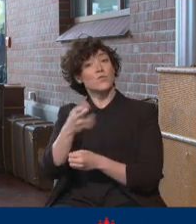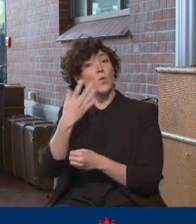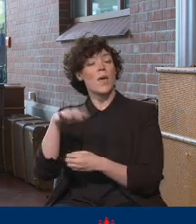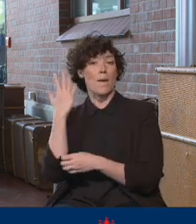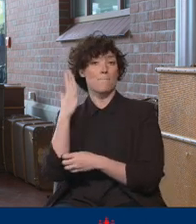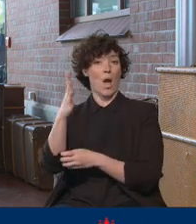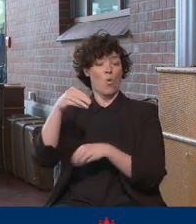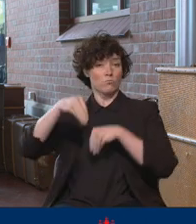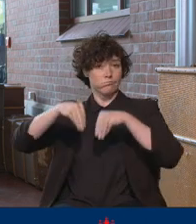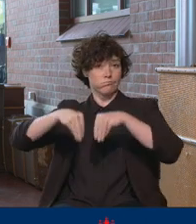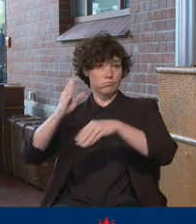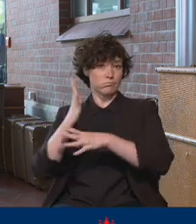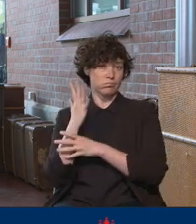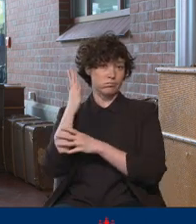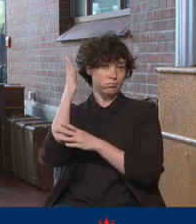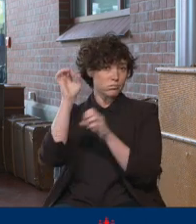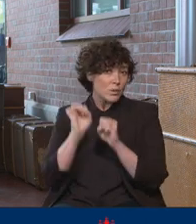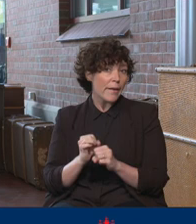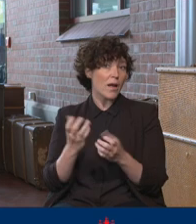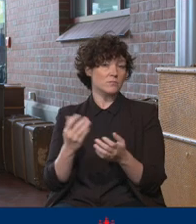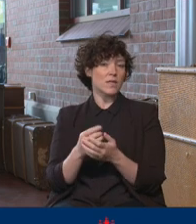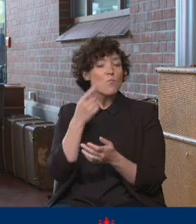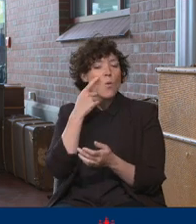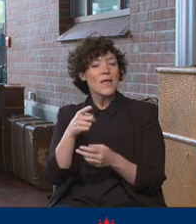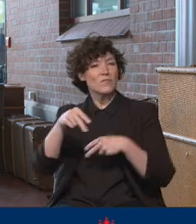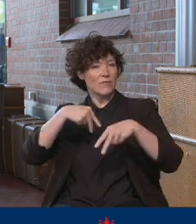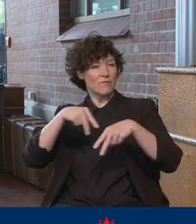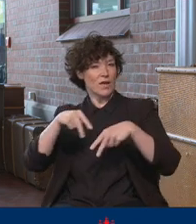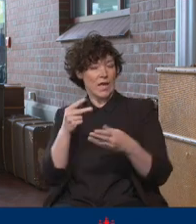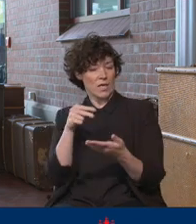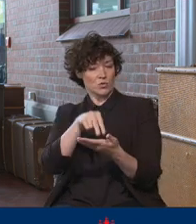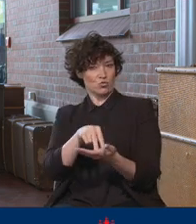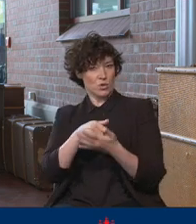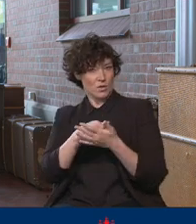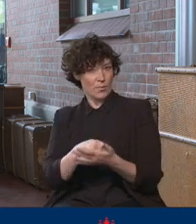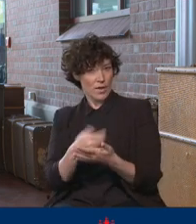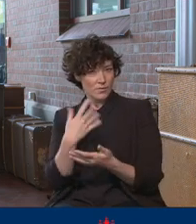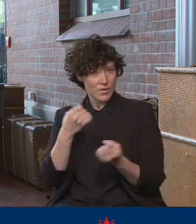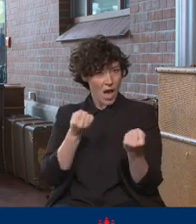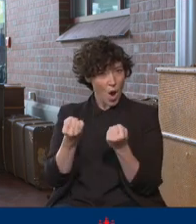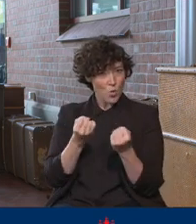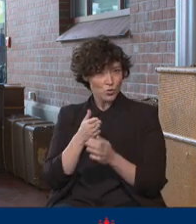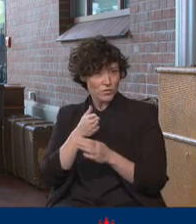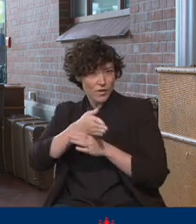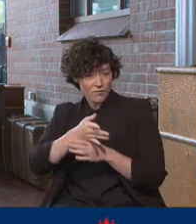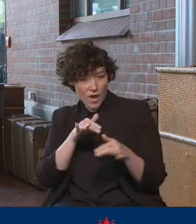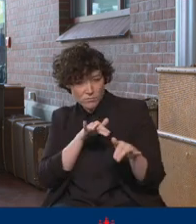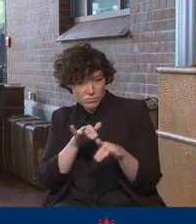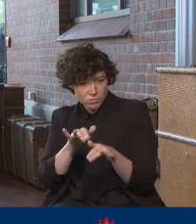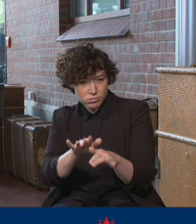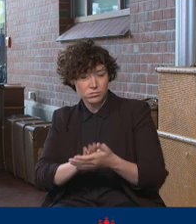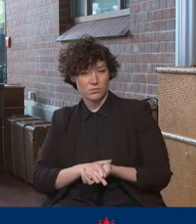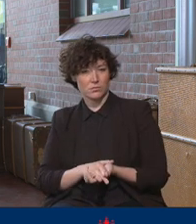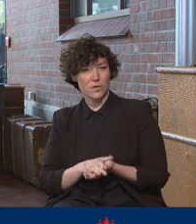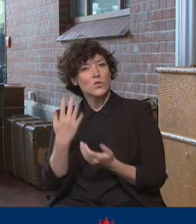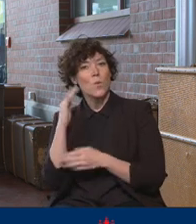aktuellen zustand dass geprägt allein vom verkehr von den autos die dort einfach wenn man das frankieren kann entsprechend mit bäumen noch mehr bäume